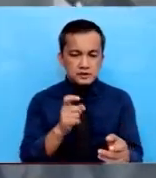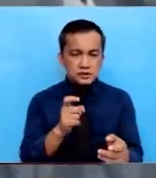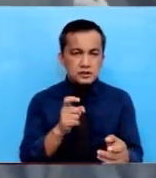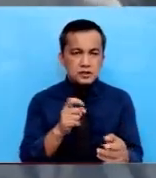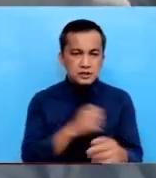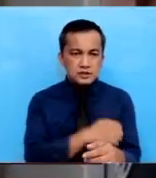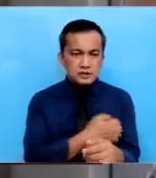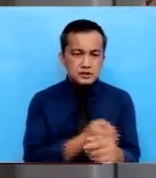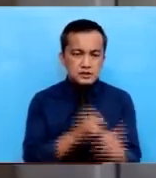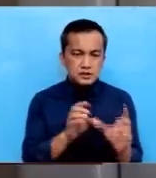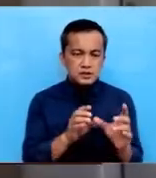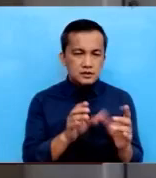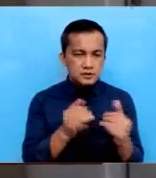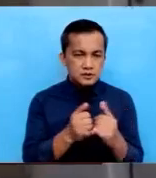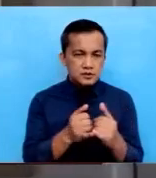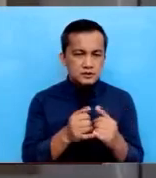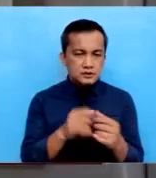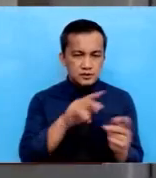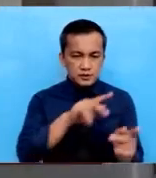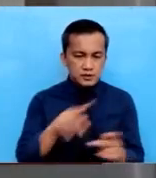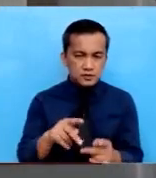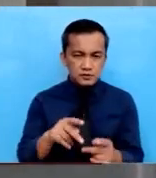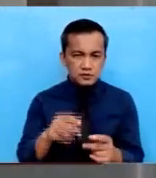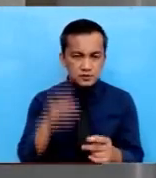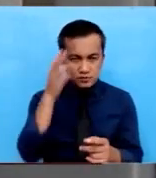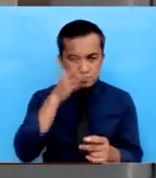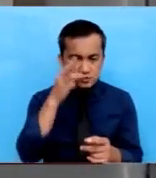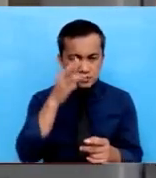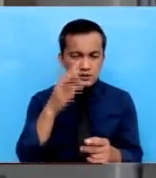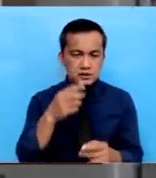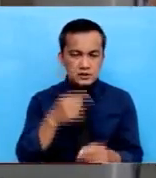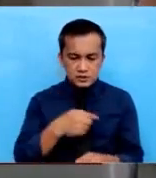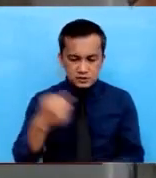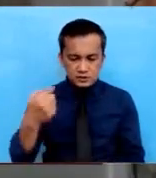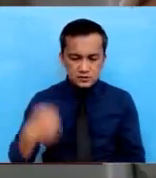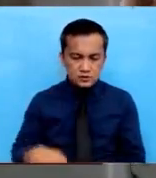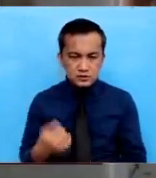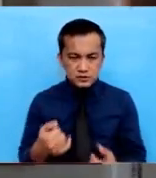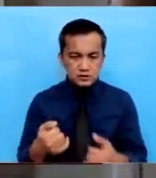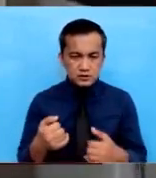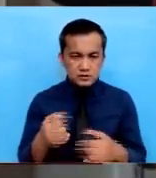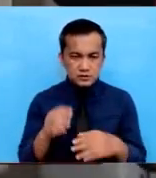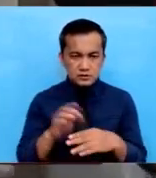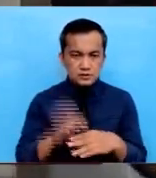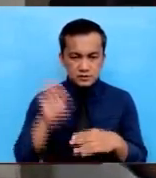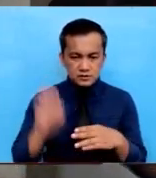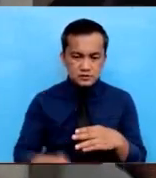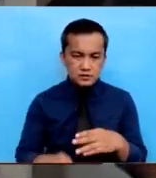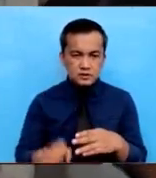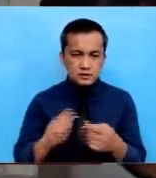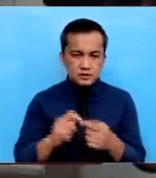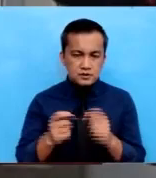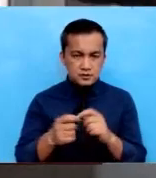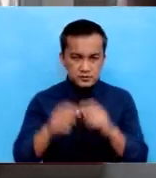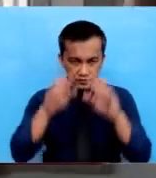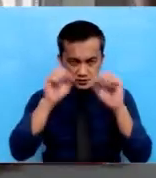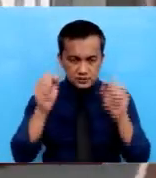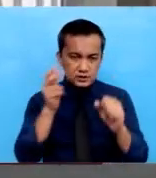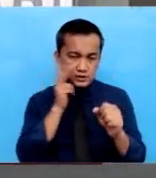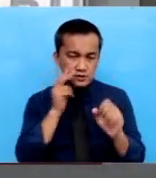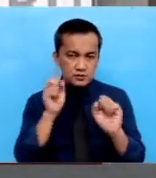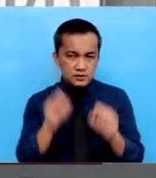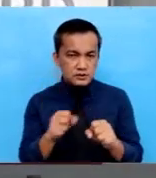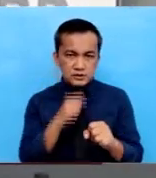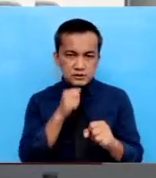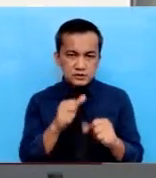May Palawan. Nababahala raw kasi ang China ngayong patapos na ang termino ni Pangulong Duterte at posibleng hindi matuloy